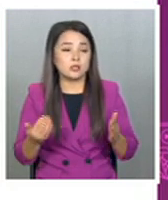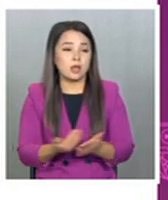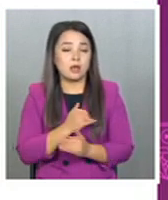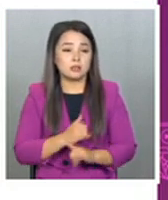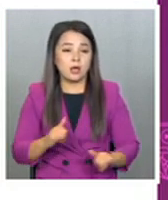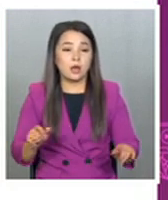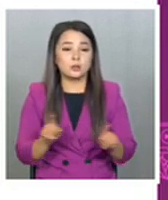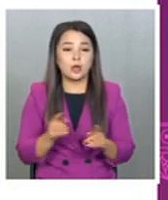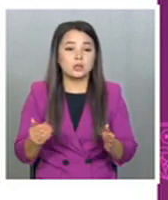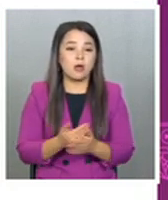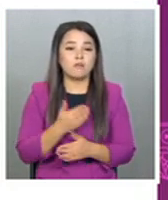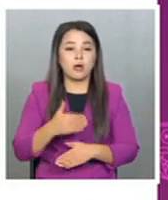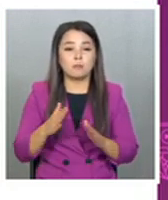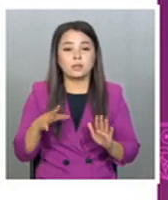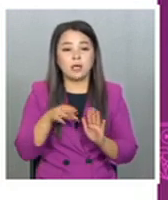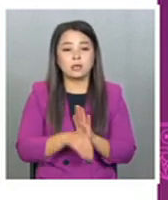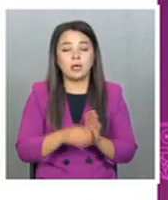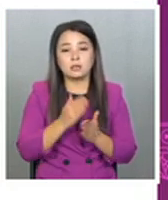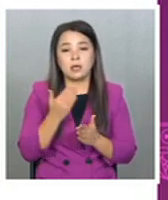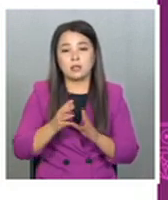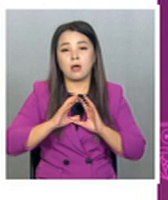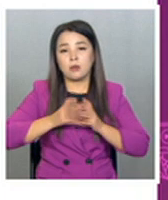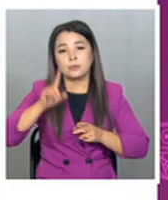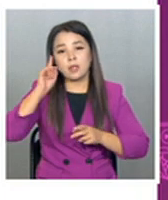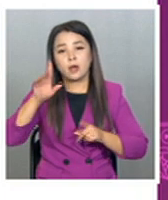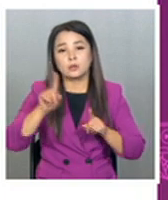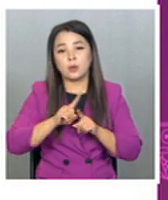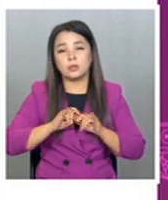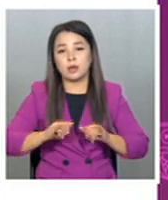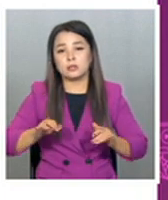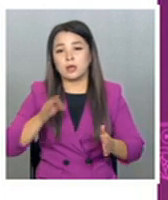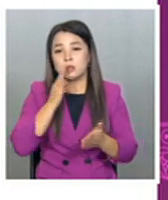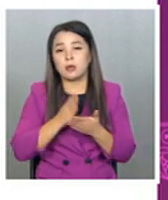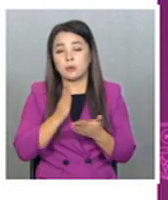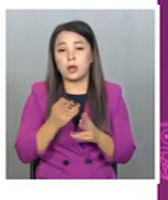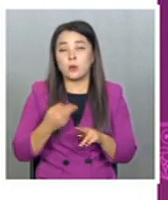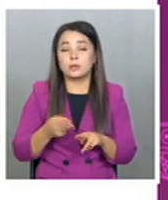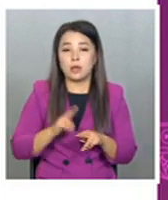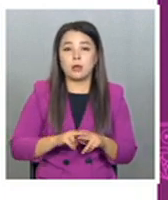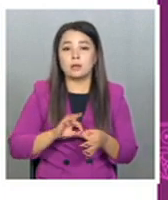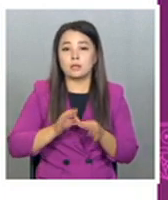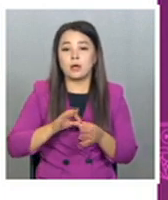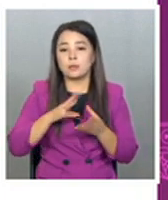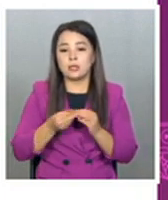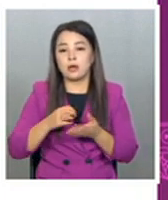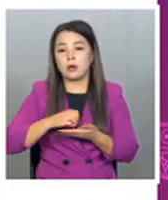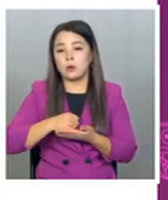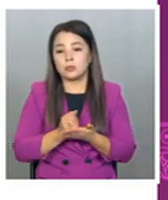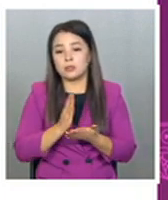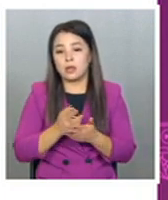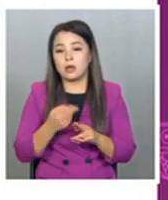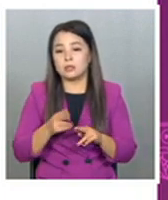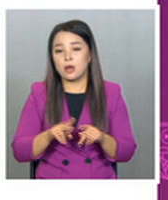кезеңінде жаңа форматқа енгізіп, оның әлемге танылуын арттыра түседі. Енді абзацты қорытындылайық. Осыған